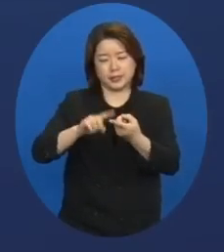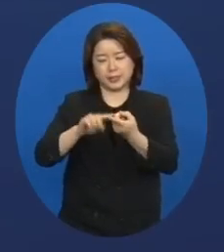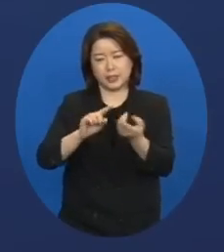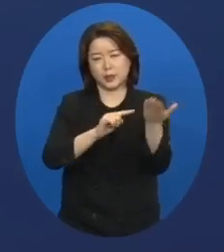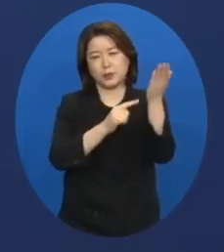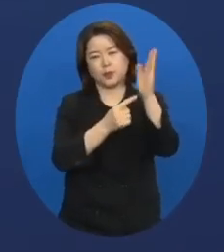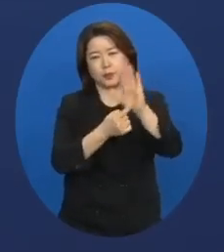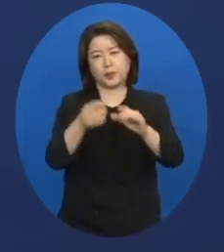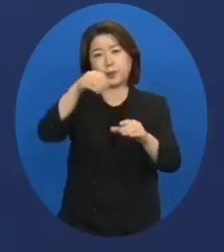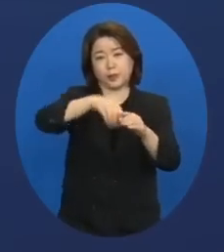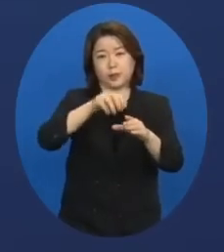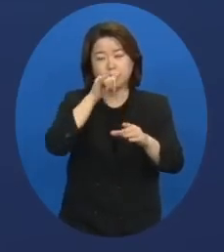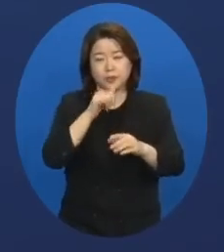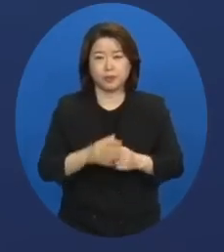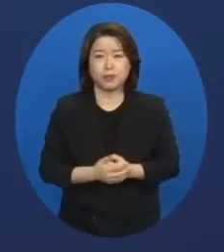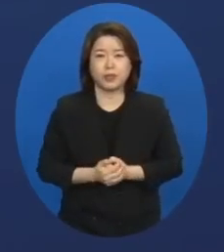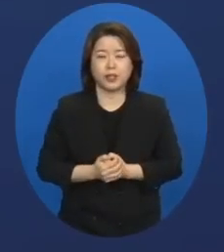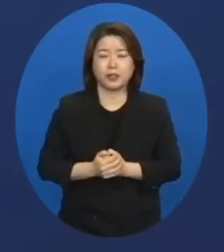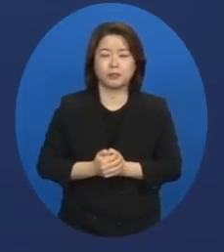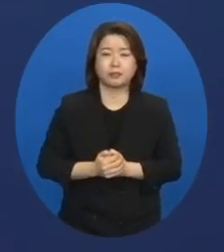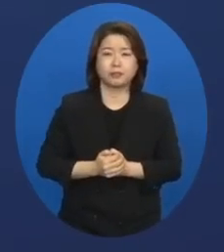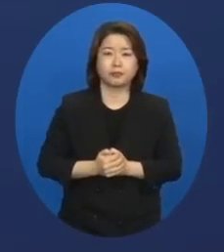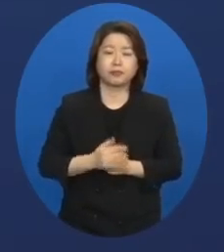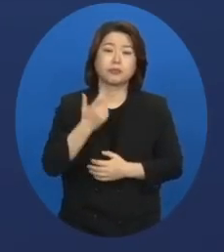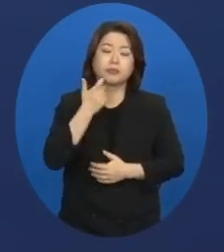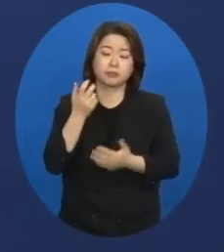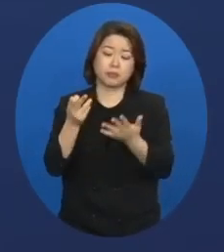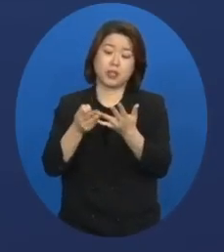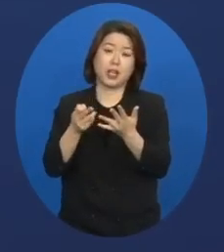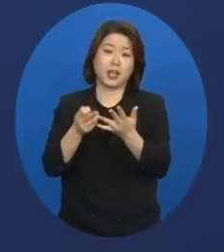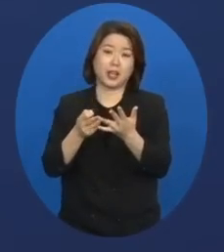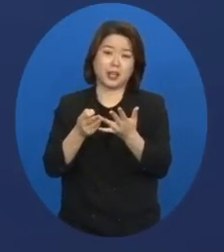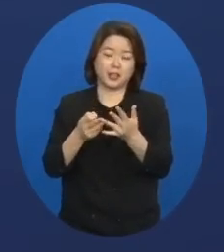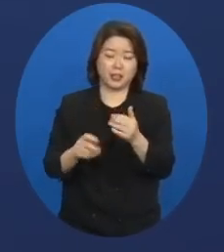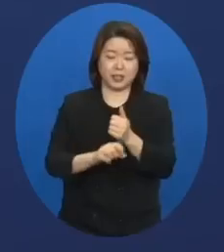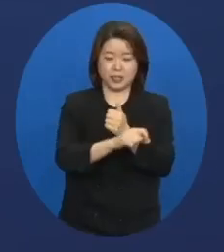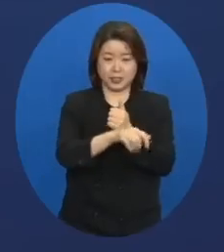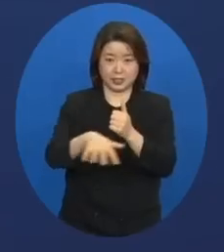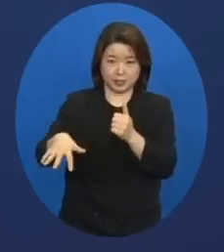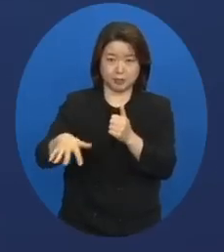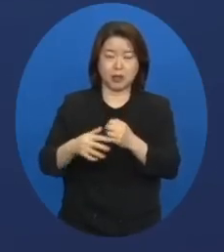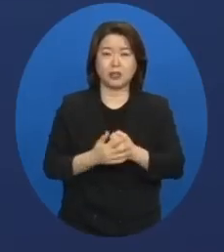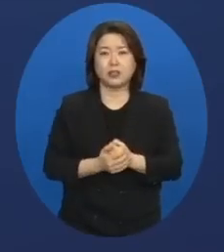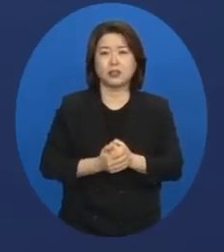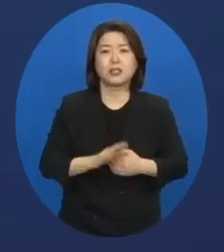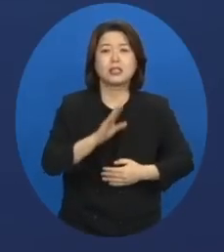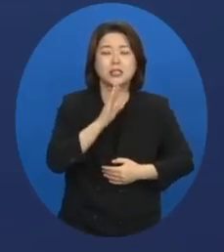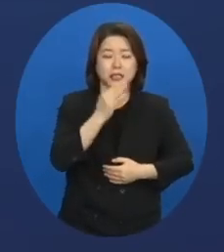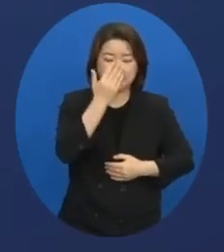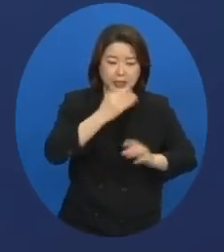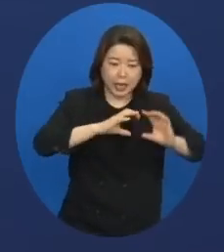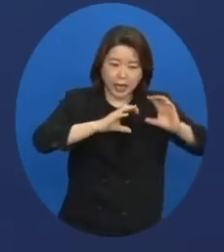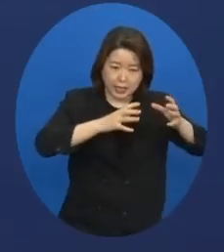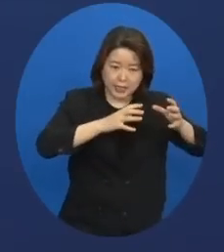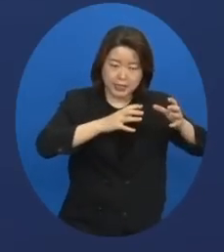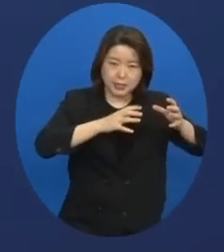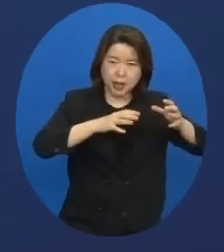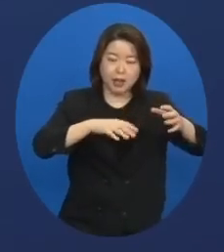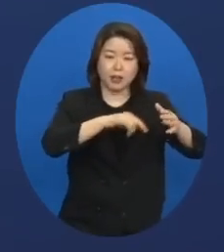됩니다. 이 유다 지파는 실제로 이스라엘의 왕을 배출하는 지파가